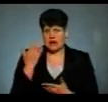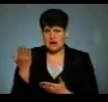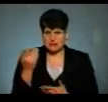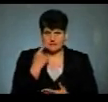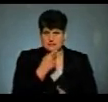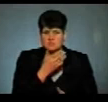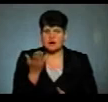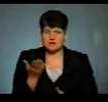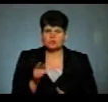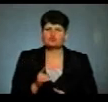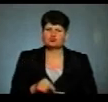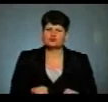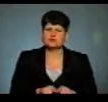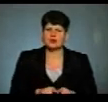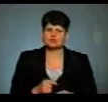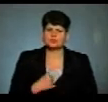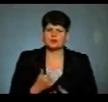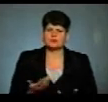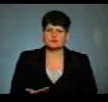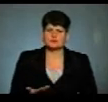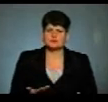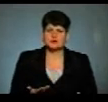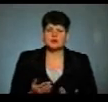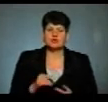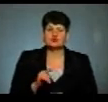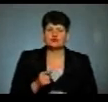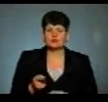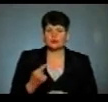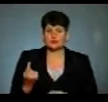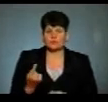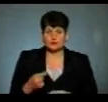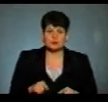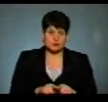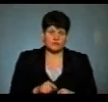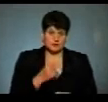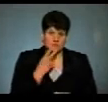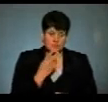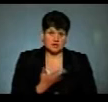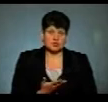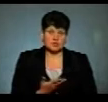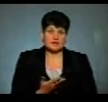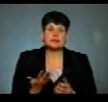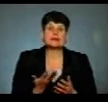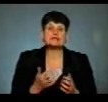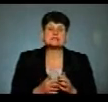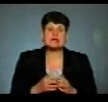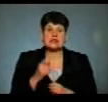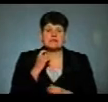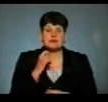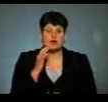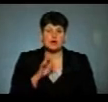Іспанії. Чому, на вашу думку, так відбувається? І в Тернопільській області, в Тернополі, те, що ви бачите, який середній вік